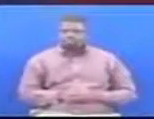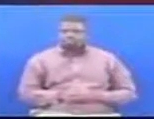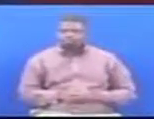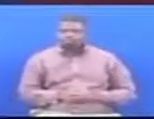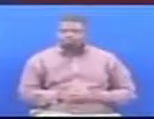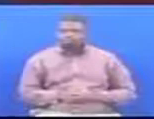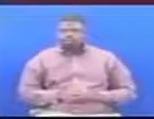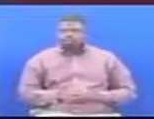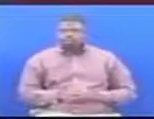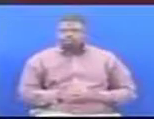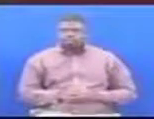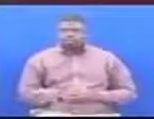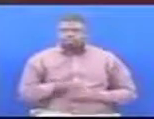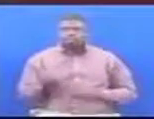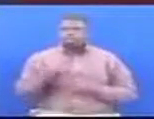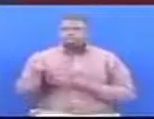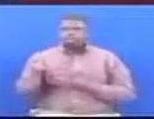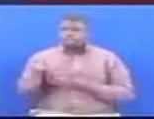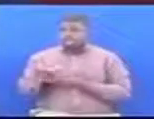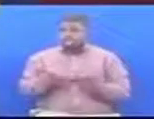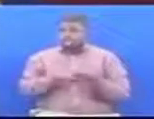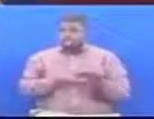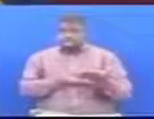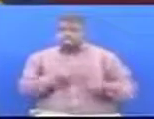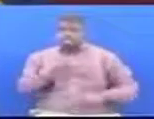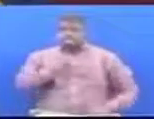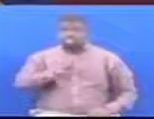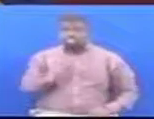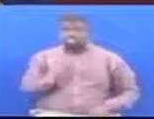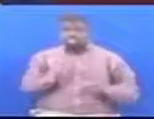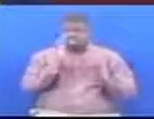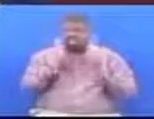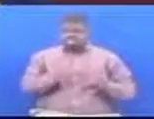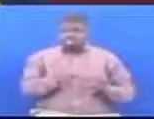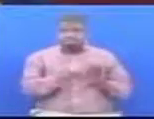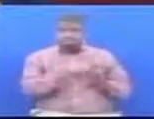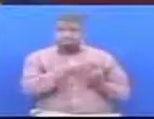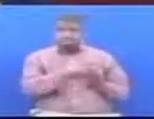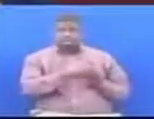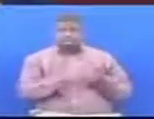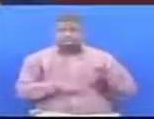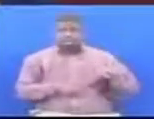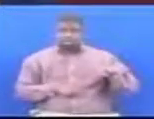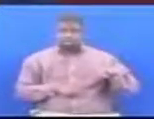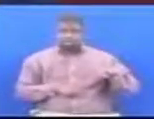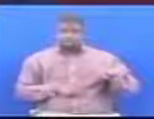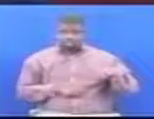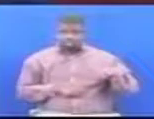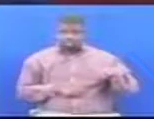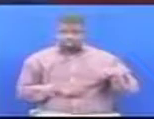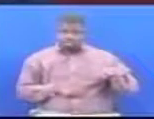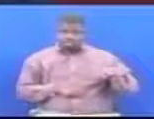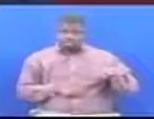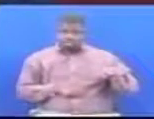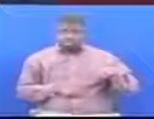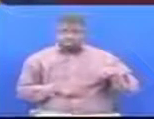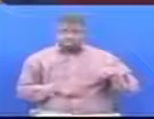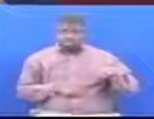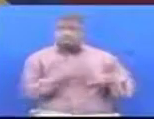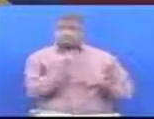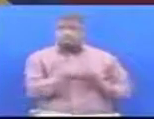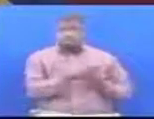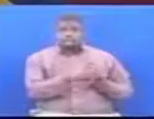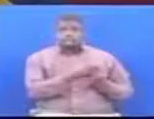Mheshimiwa Mzindakaya ana shahada ya heshima ya udaktari, kwa ni Dr. Crescent Mzindakaya,